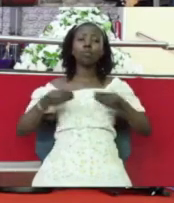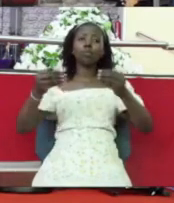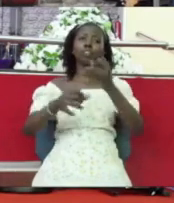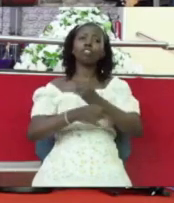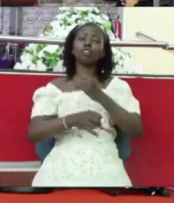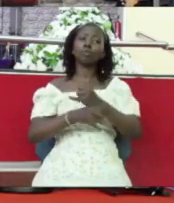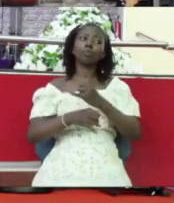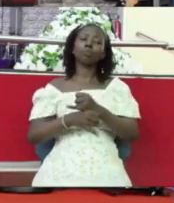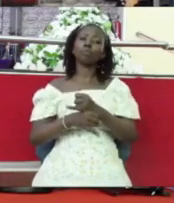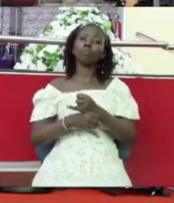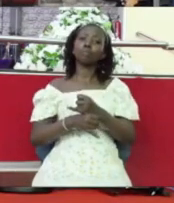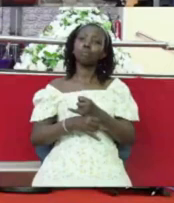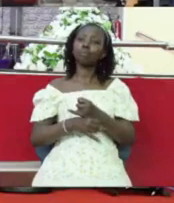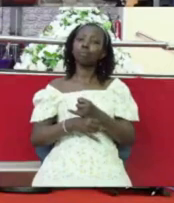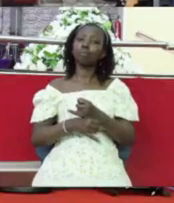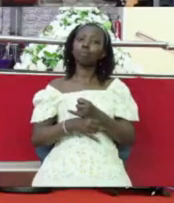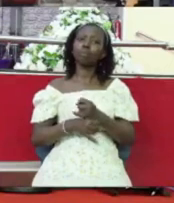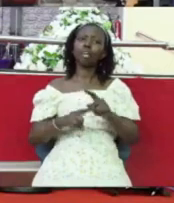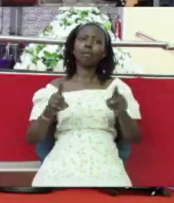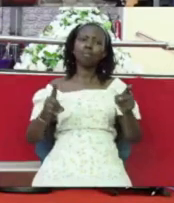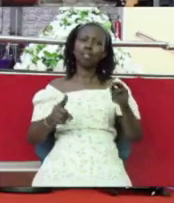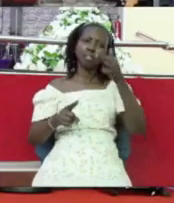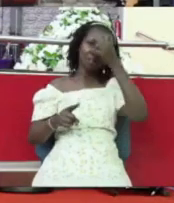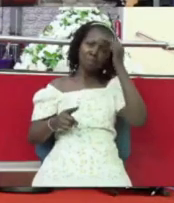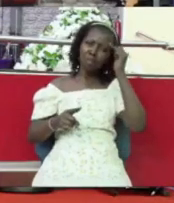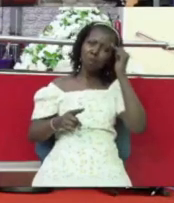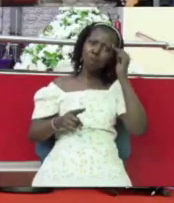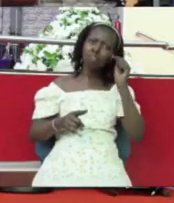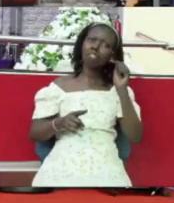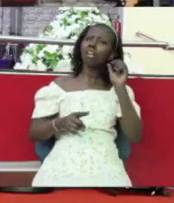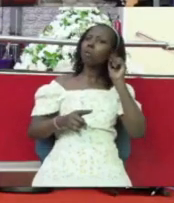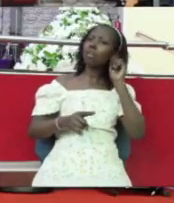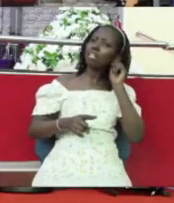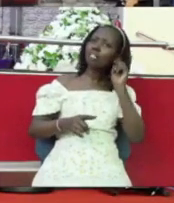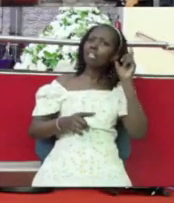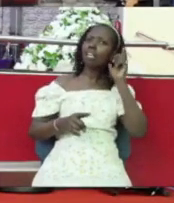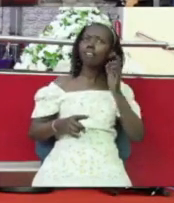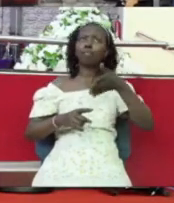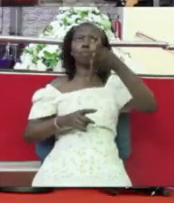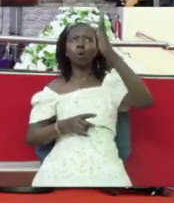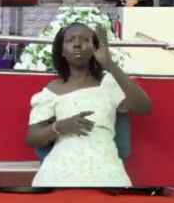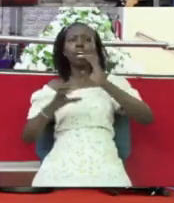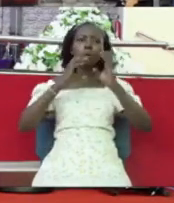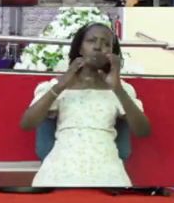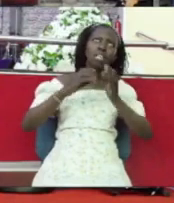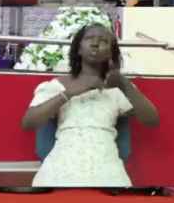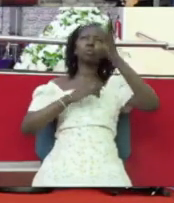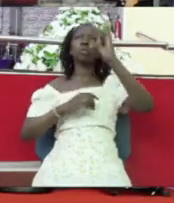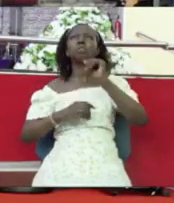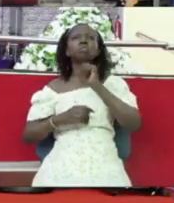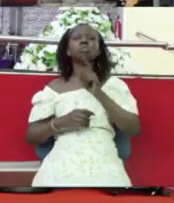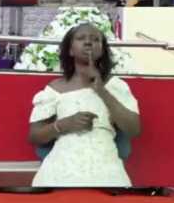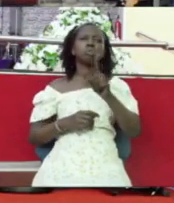wakaweze kuwaajiri na kuwapatia kazi. But because we listen and we hear from God and we are in communication with God, so